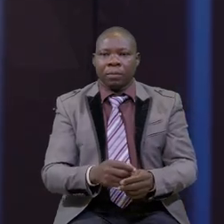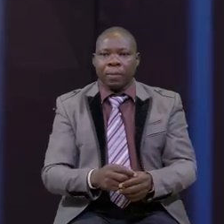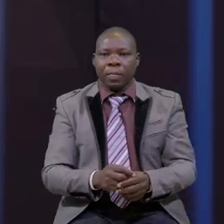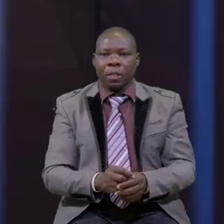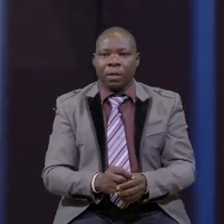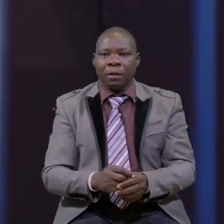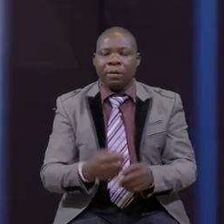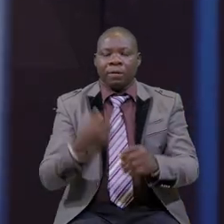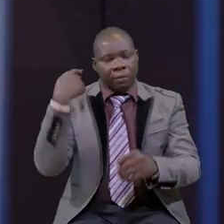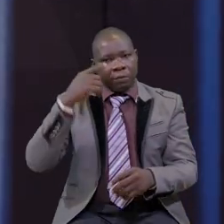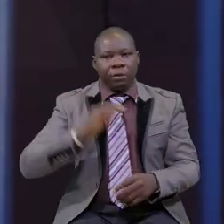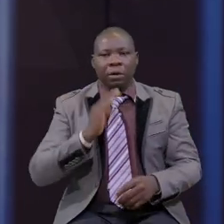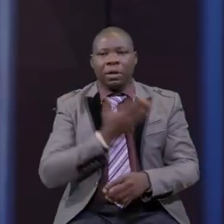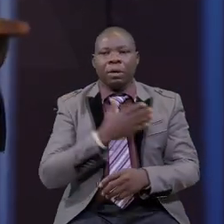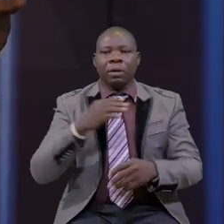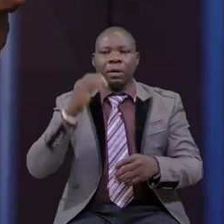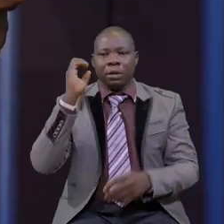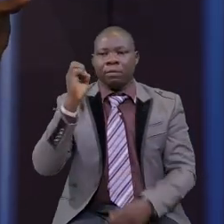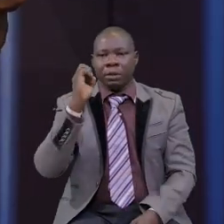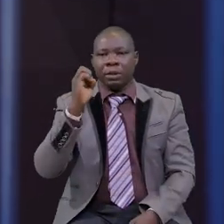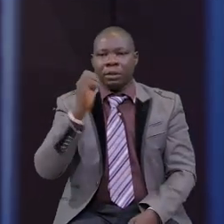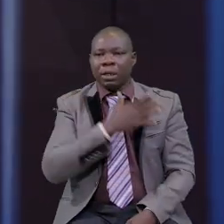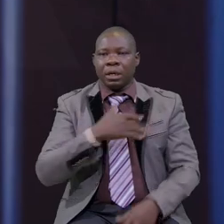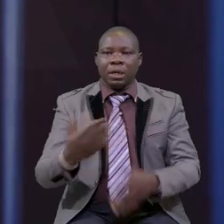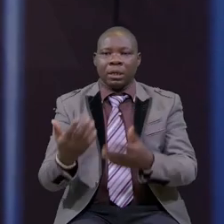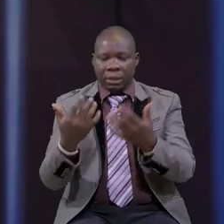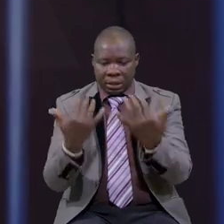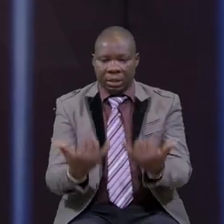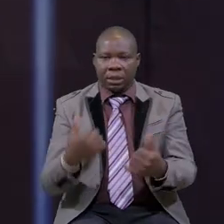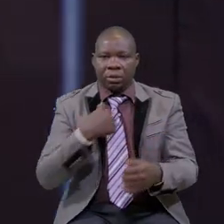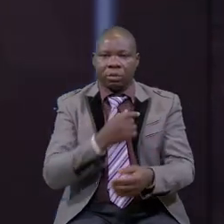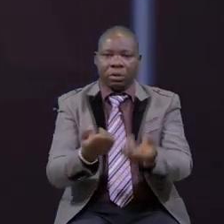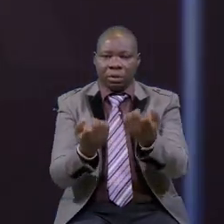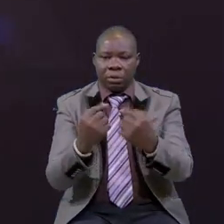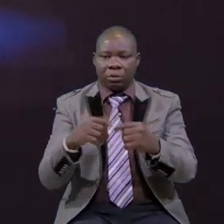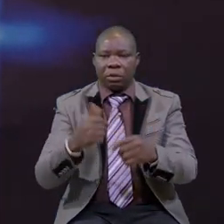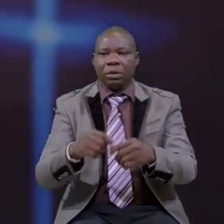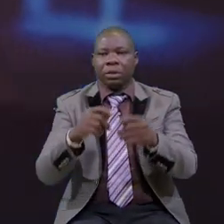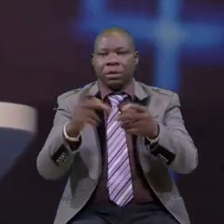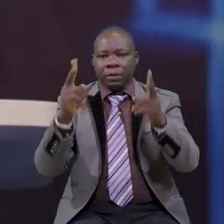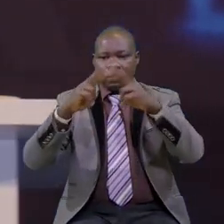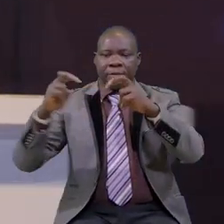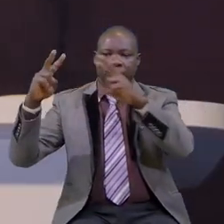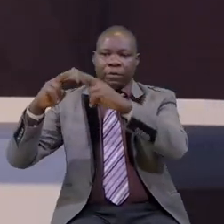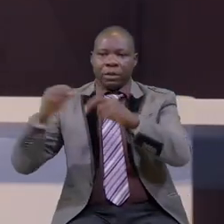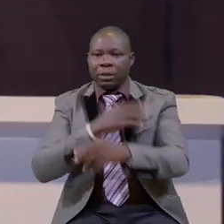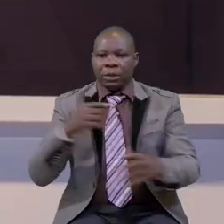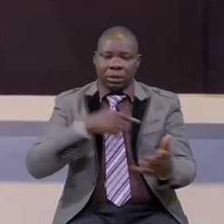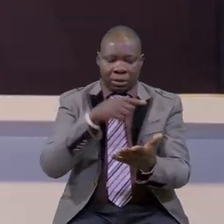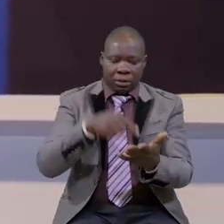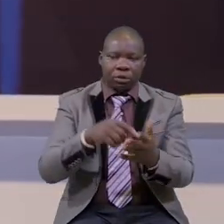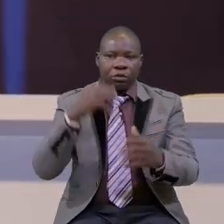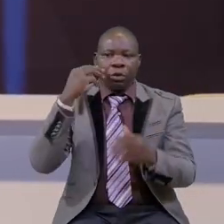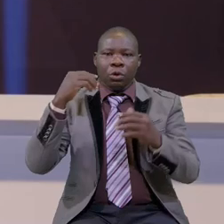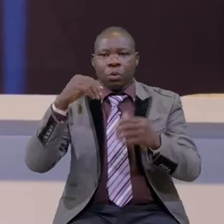sœur Béatrice en question. Nous évangélisions et nous sommes allés dans un village. Et cette femme, je vous ai